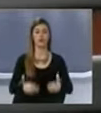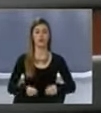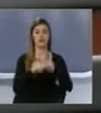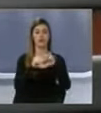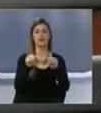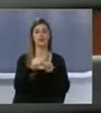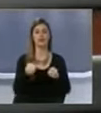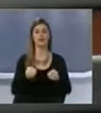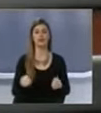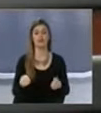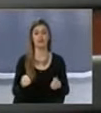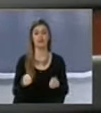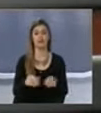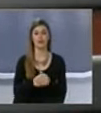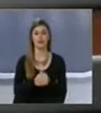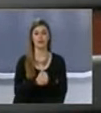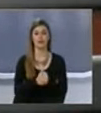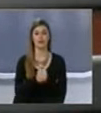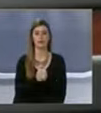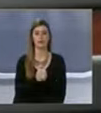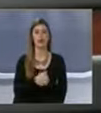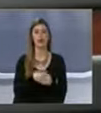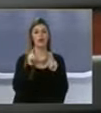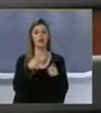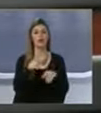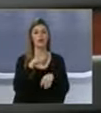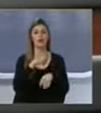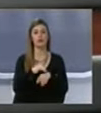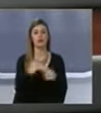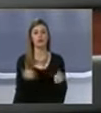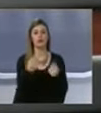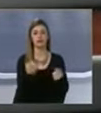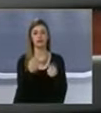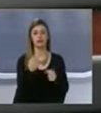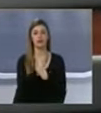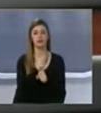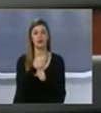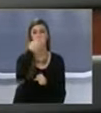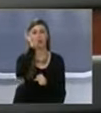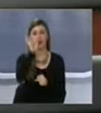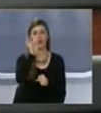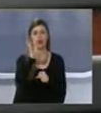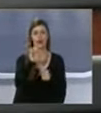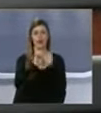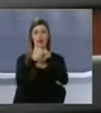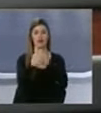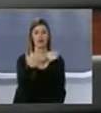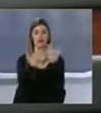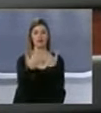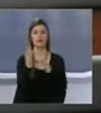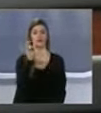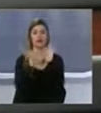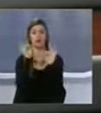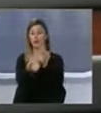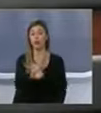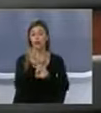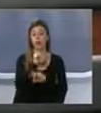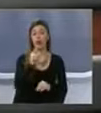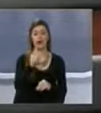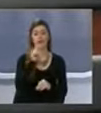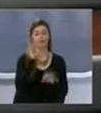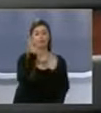kuadrave deficitare. Shuma për stimulim të performancës është tepër e ulët. Në asnjë projekcion buxhetor nuk është parapar